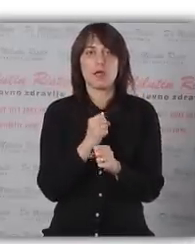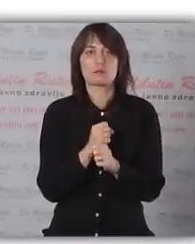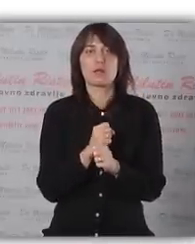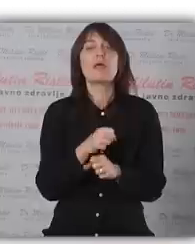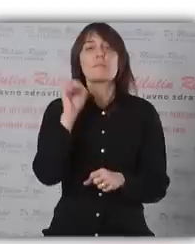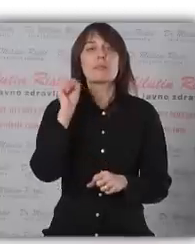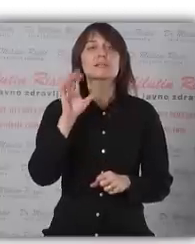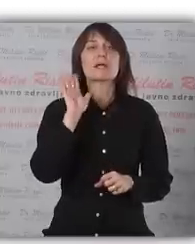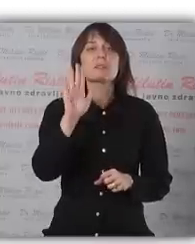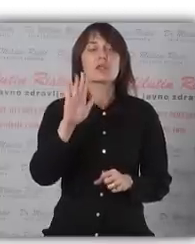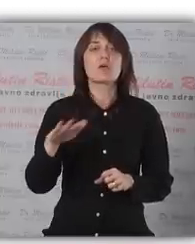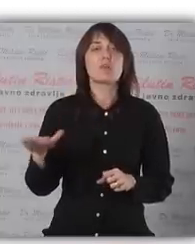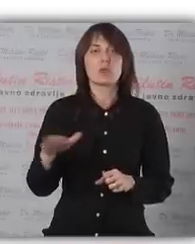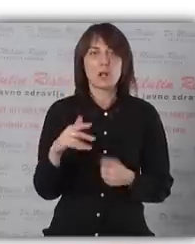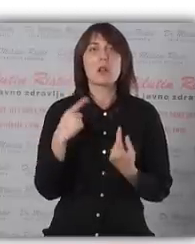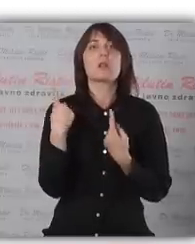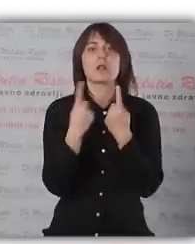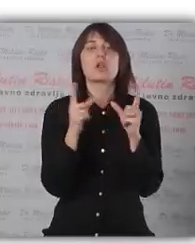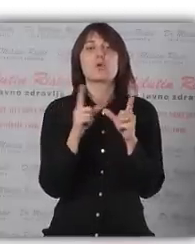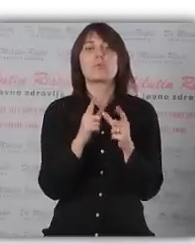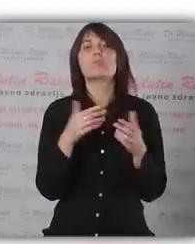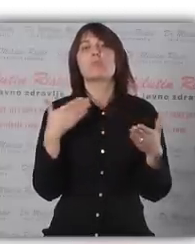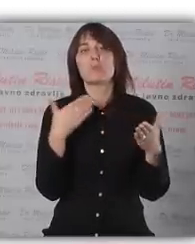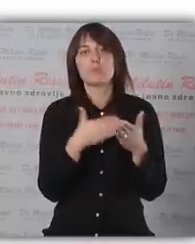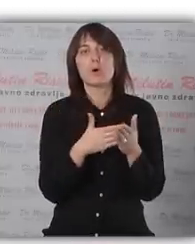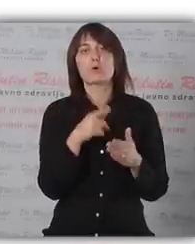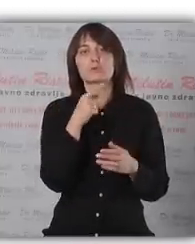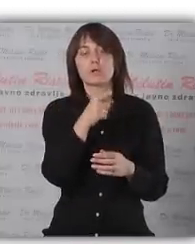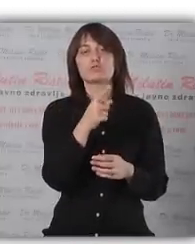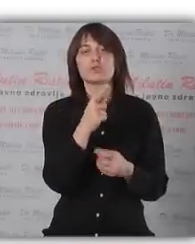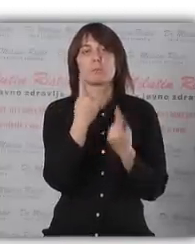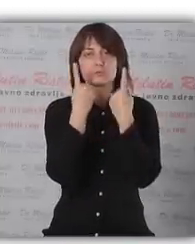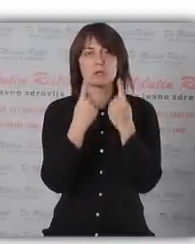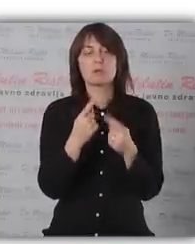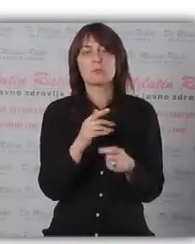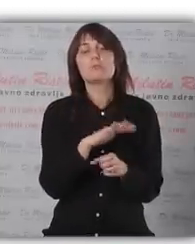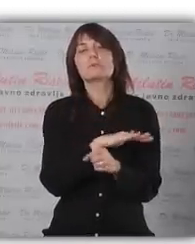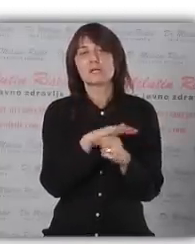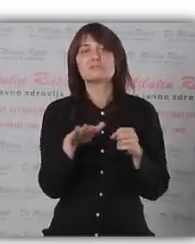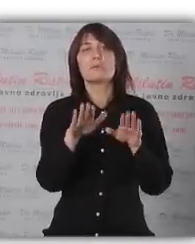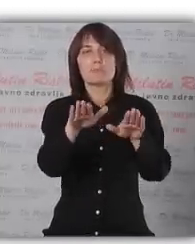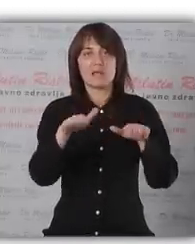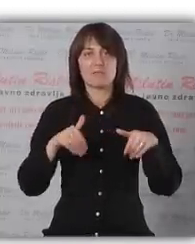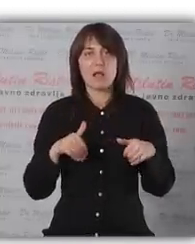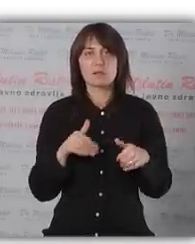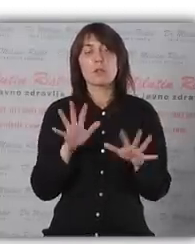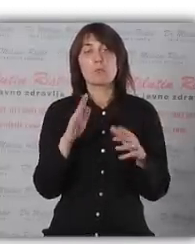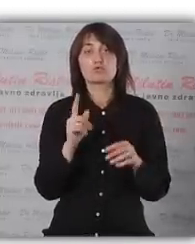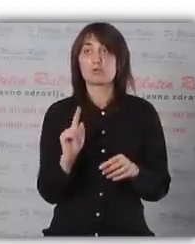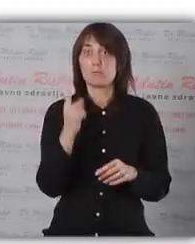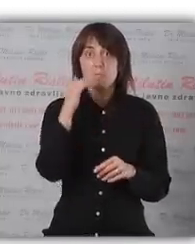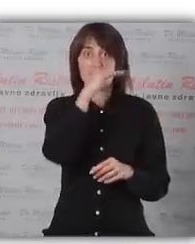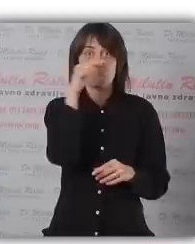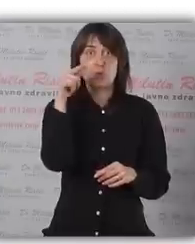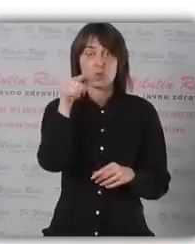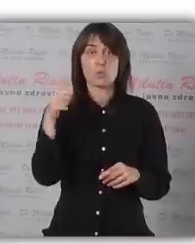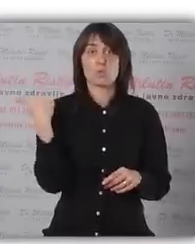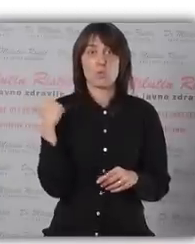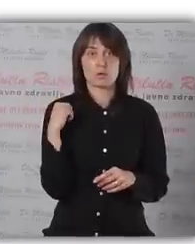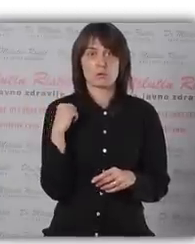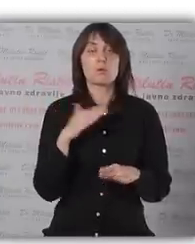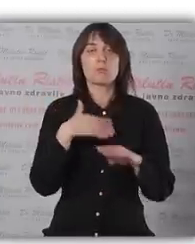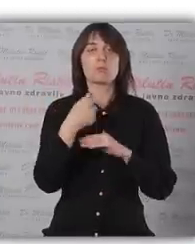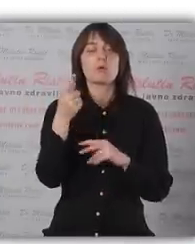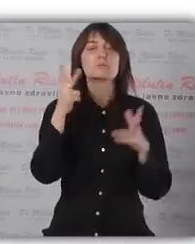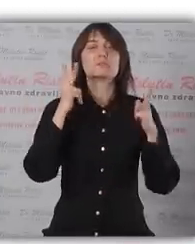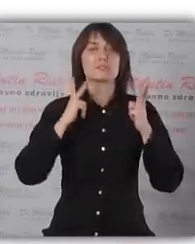namenjeni, da se njihov mališan nalazi u određenom percentilu koji je sasvim prihvatljiv, čak je možda na vrhu za tu